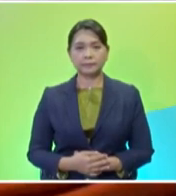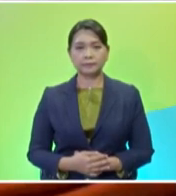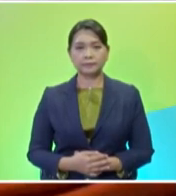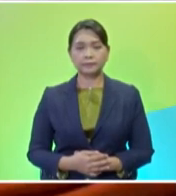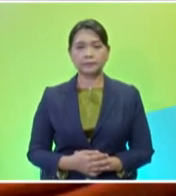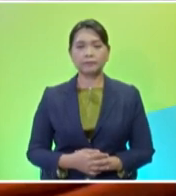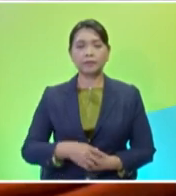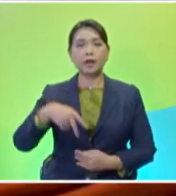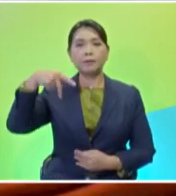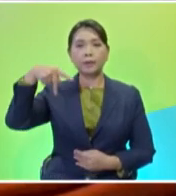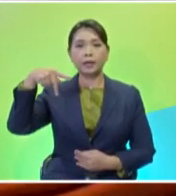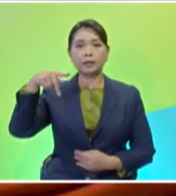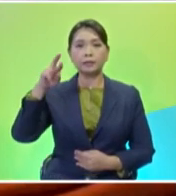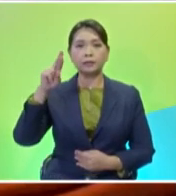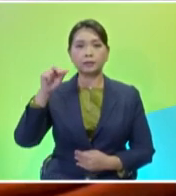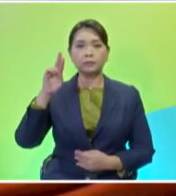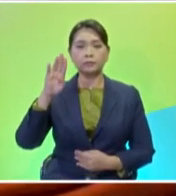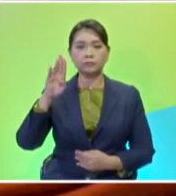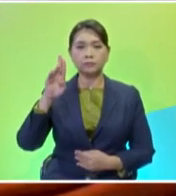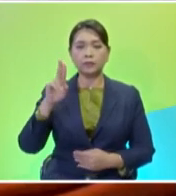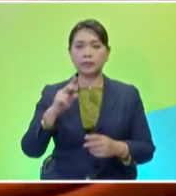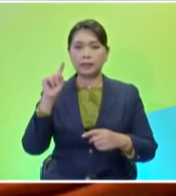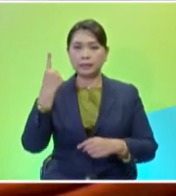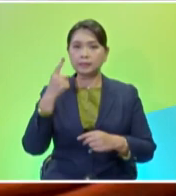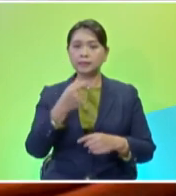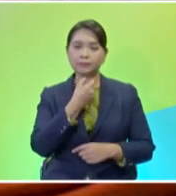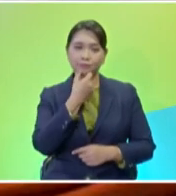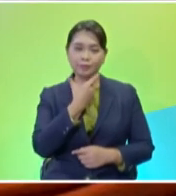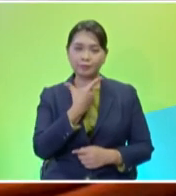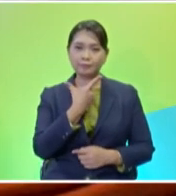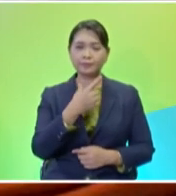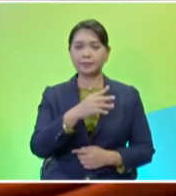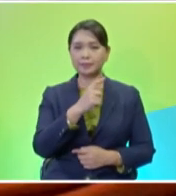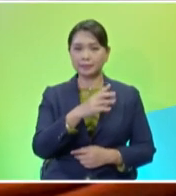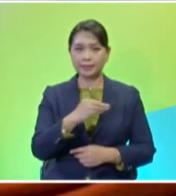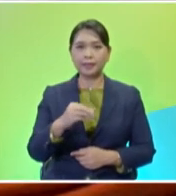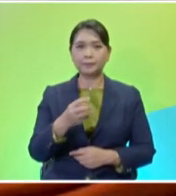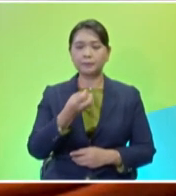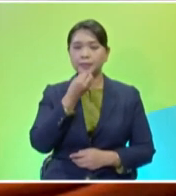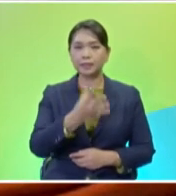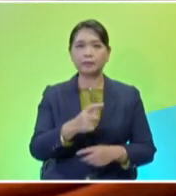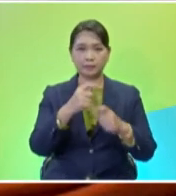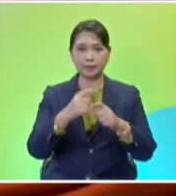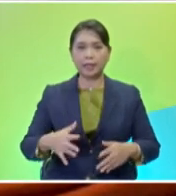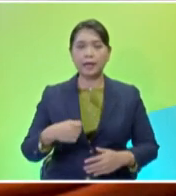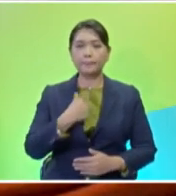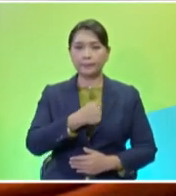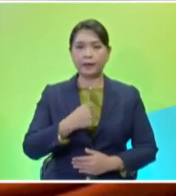Prabu hanya akan tersenyum sambil memberitahu bahwa dia telah memaafkan Ali maaf